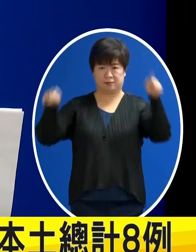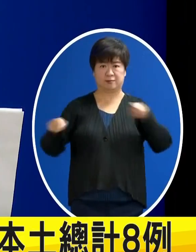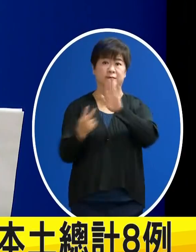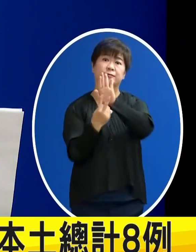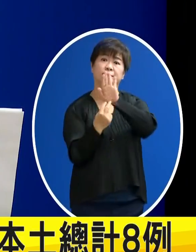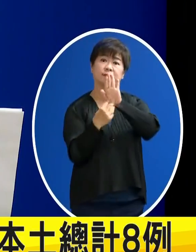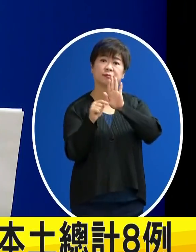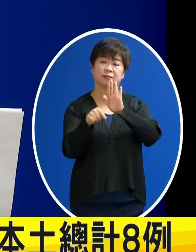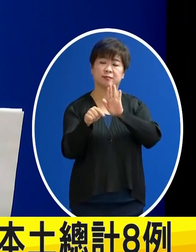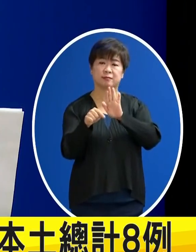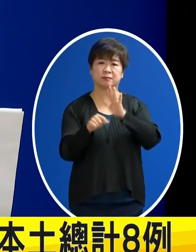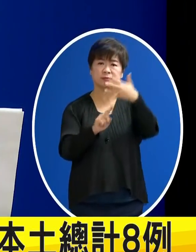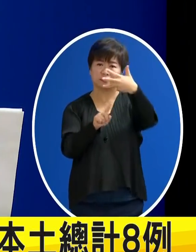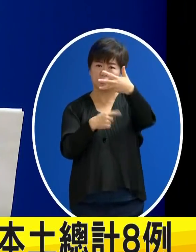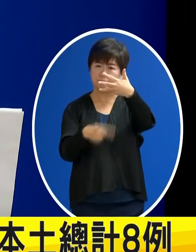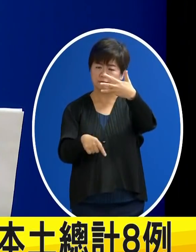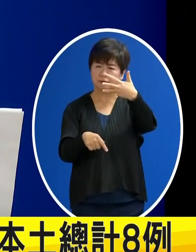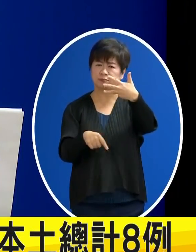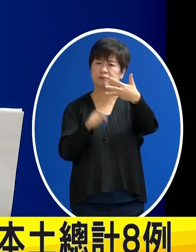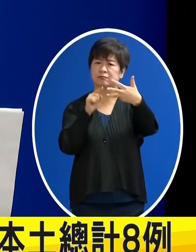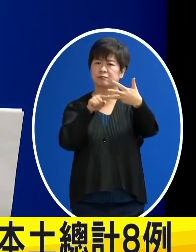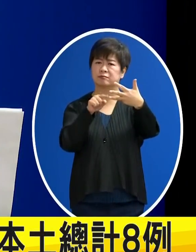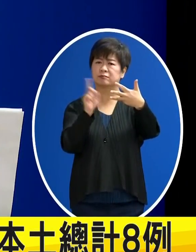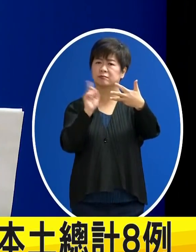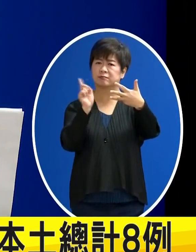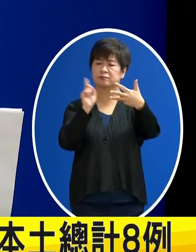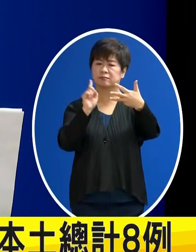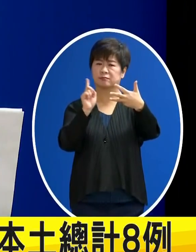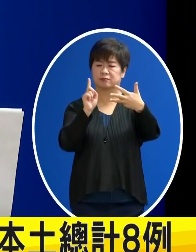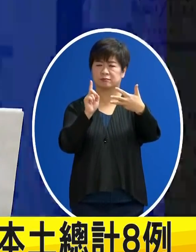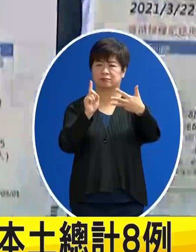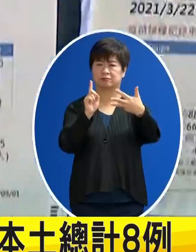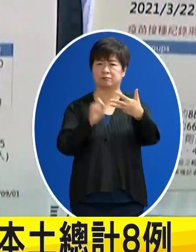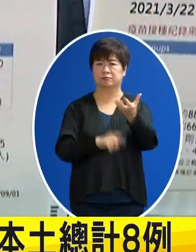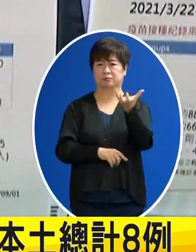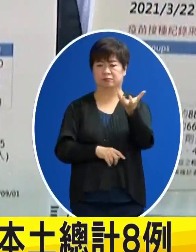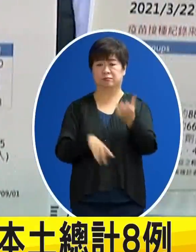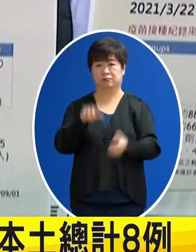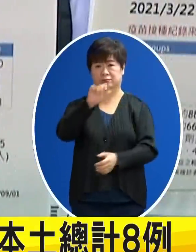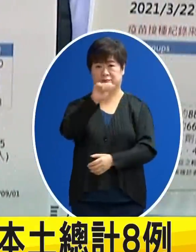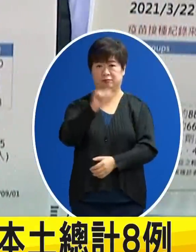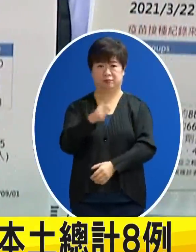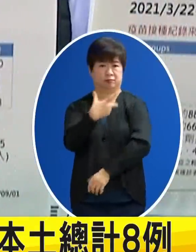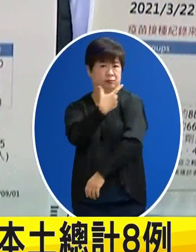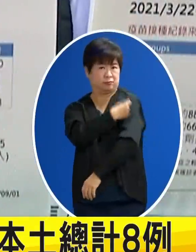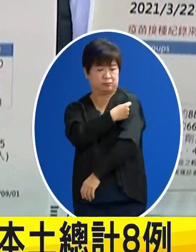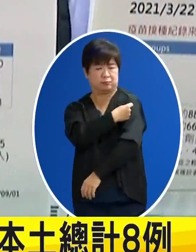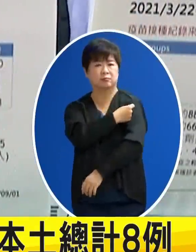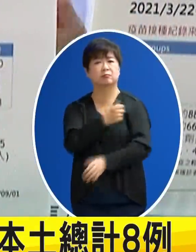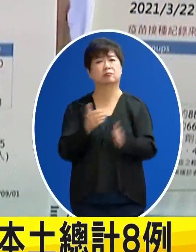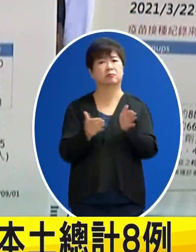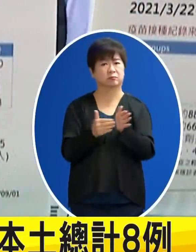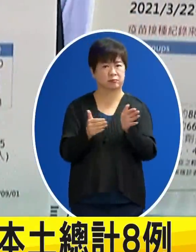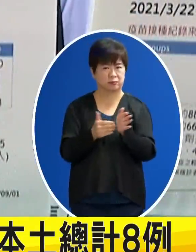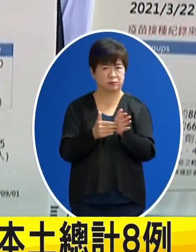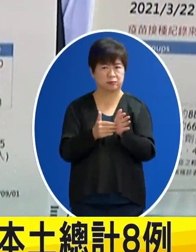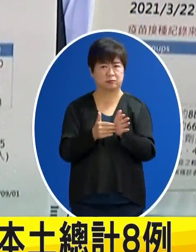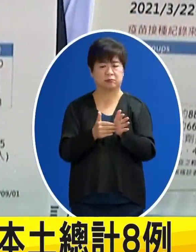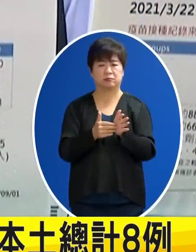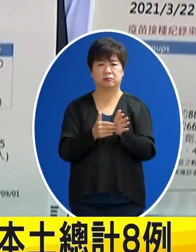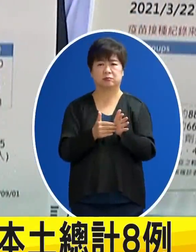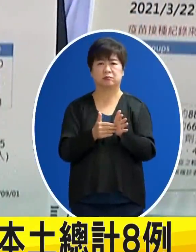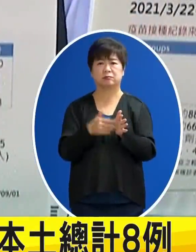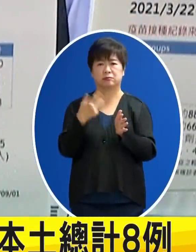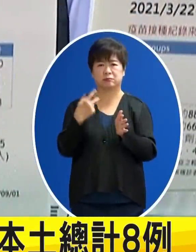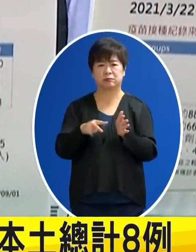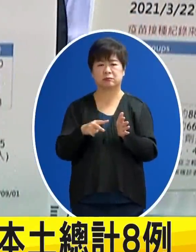分。那这8例主要都是 AD 的一个造，就是它的这个接种之